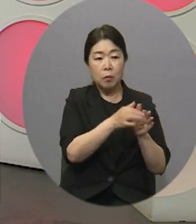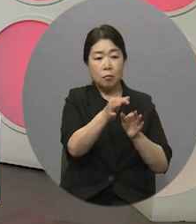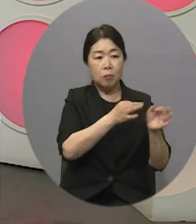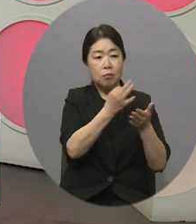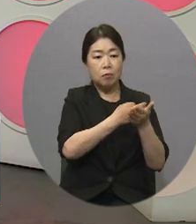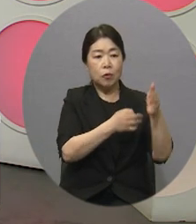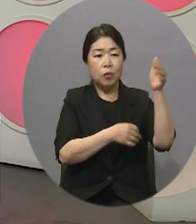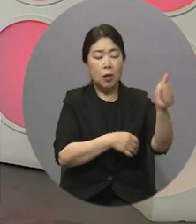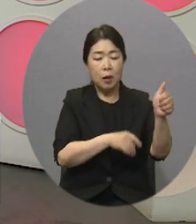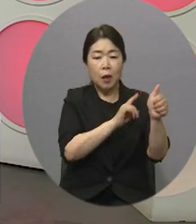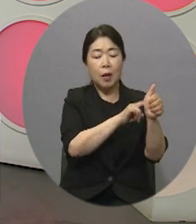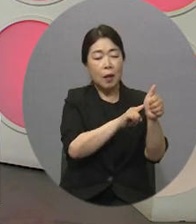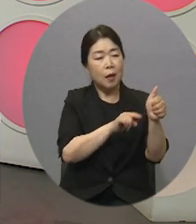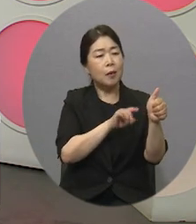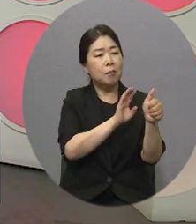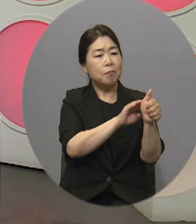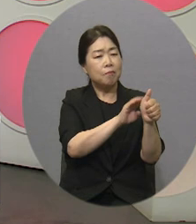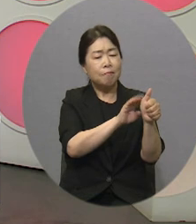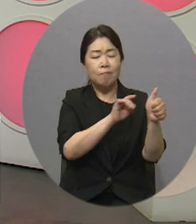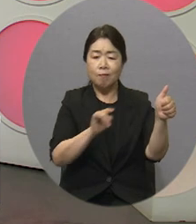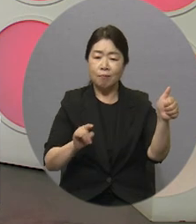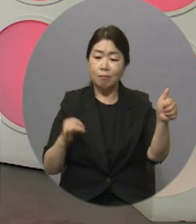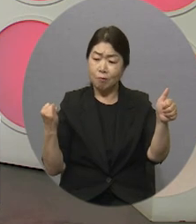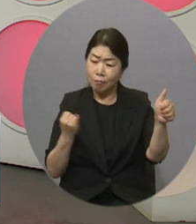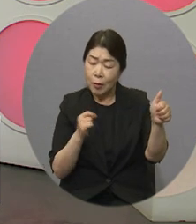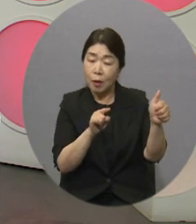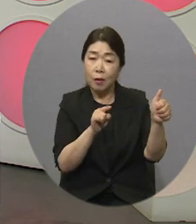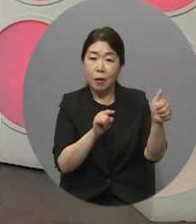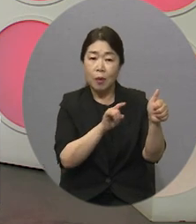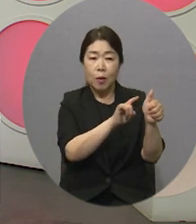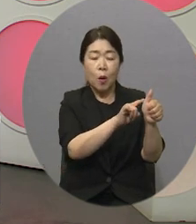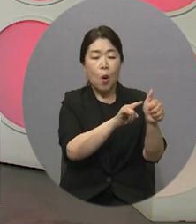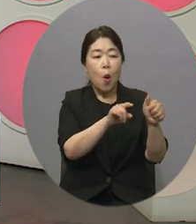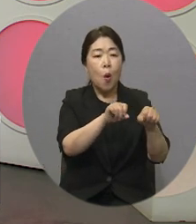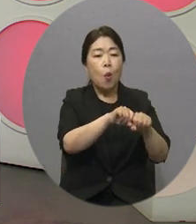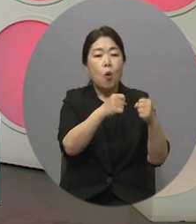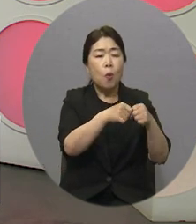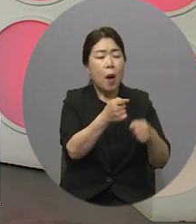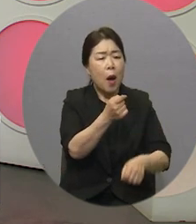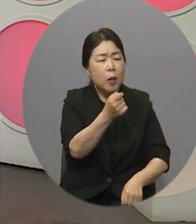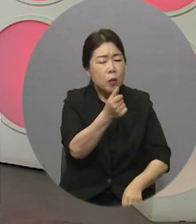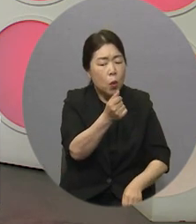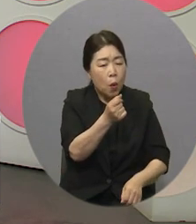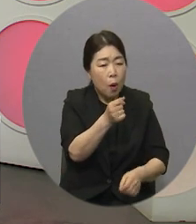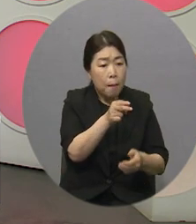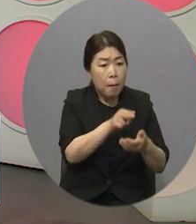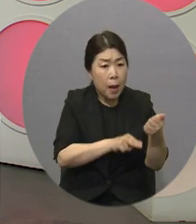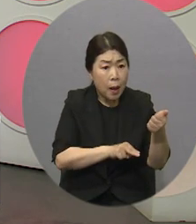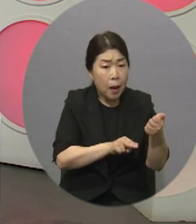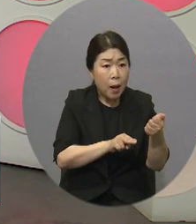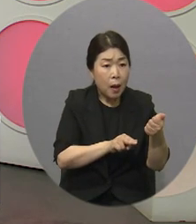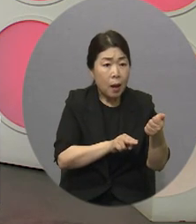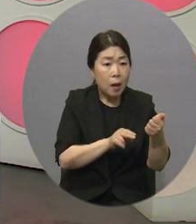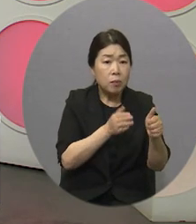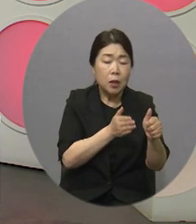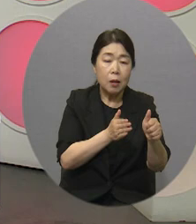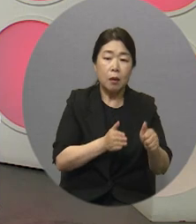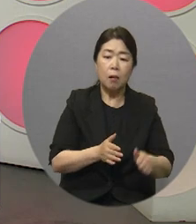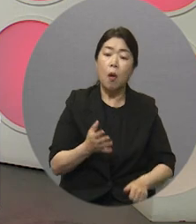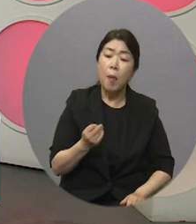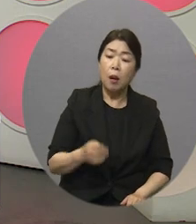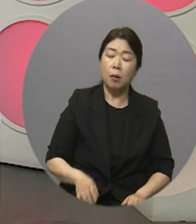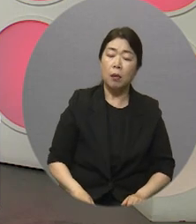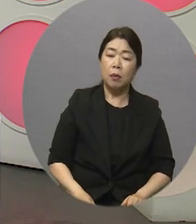아저씨에게 조심스레 물었습니다. 저기 고구마 조금은 안 파시나요? 얼마나요?